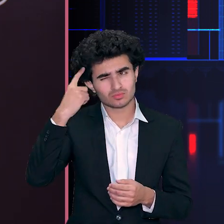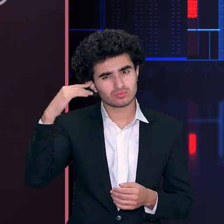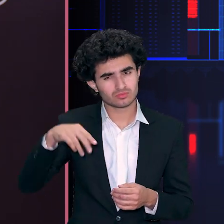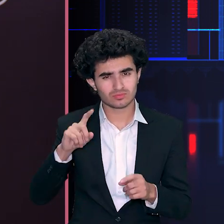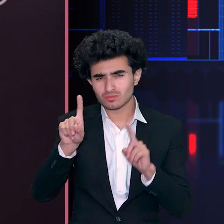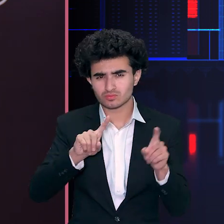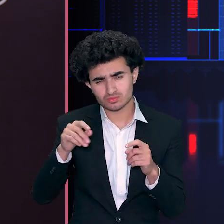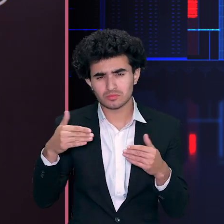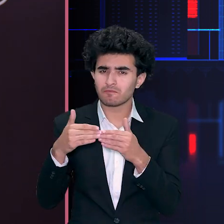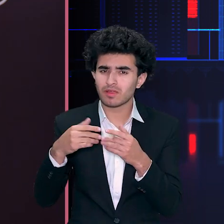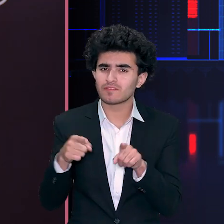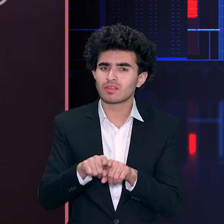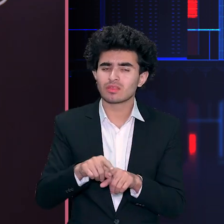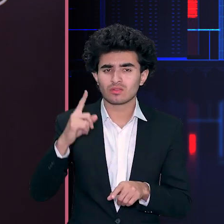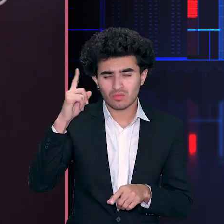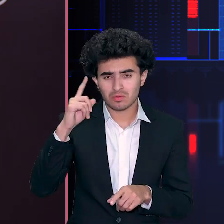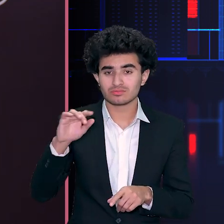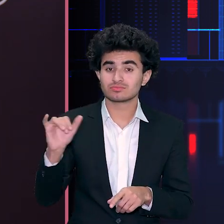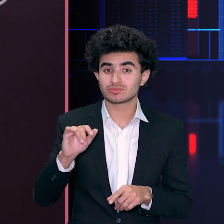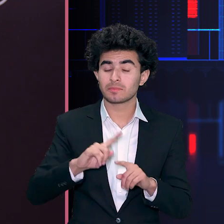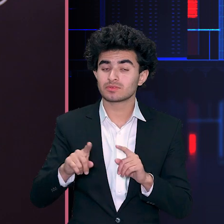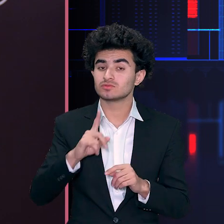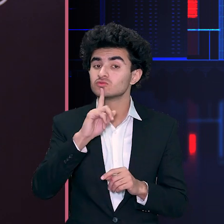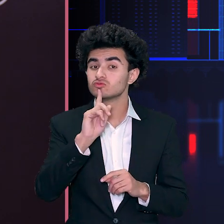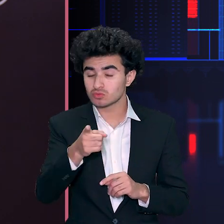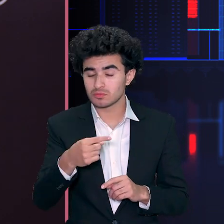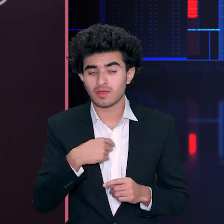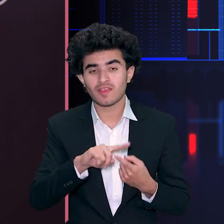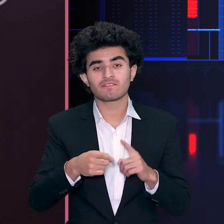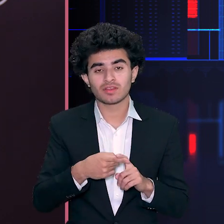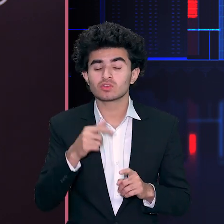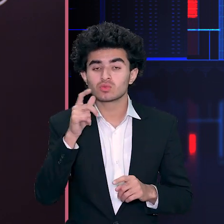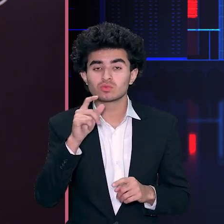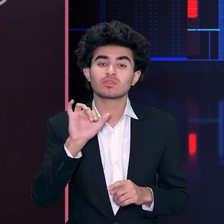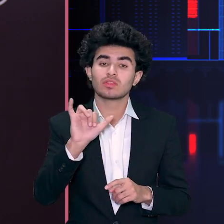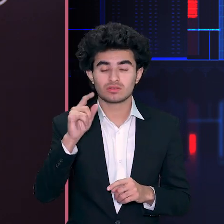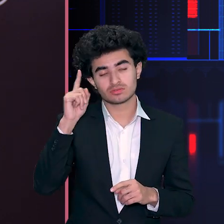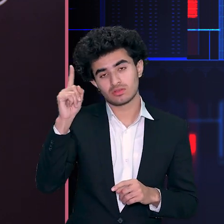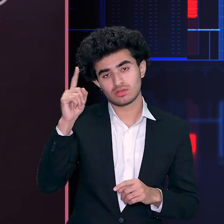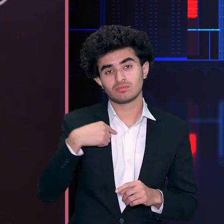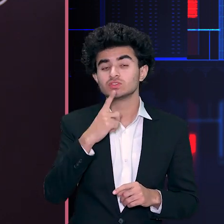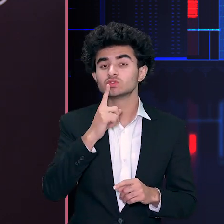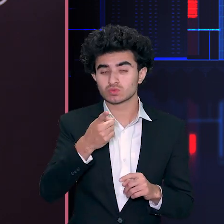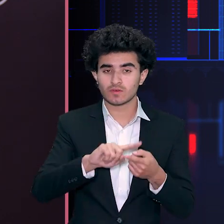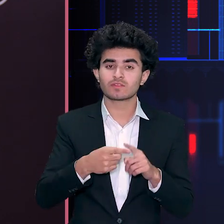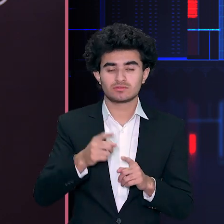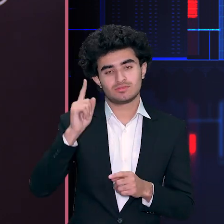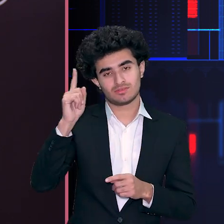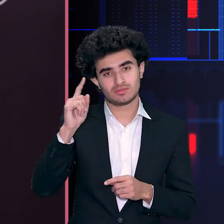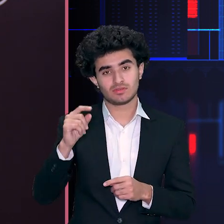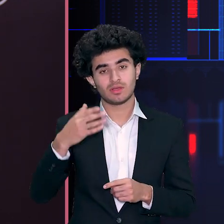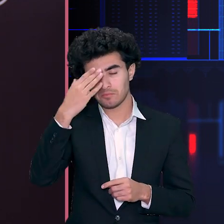پتہ چلا کہ وہی میری دشمنی جو ہے وہ میری ایک میں سمجھتا ہوں کہ میرا سب سے جو خوبصورت